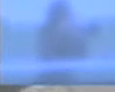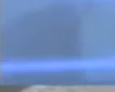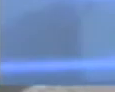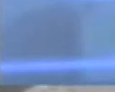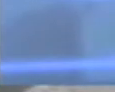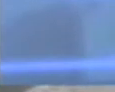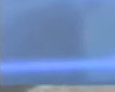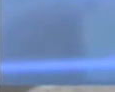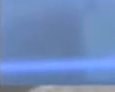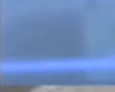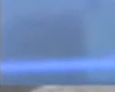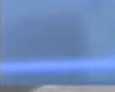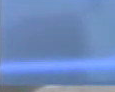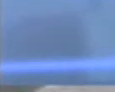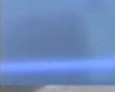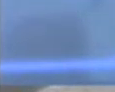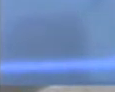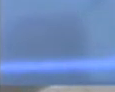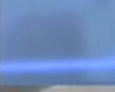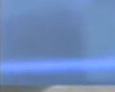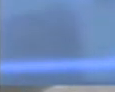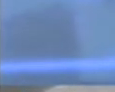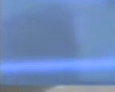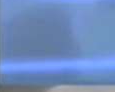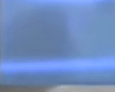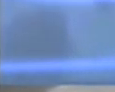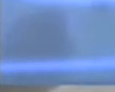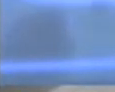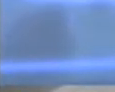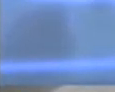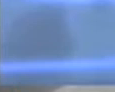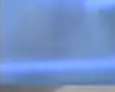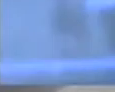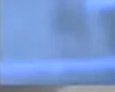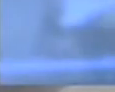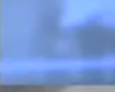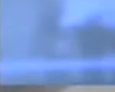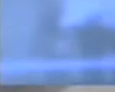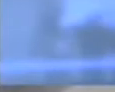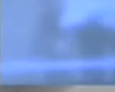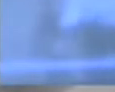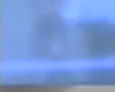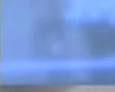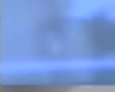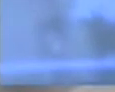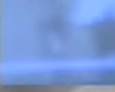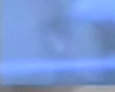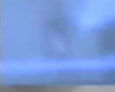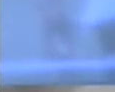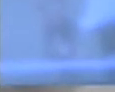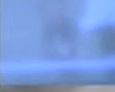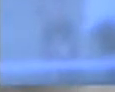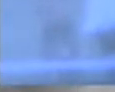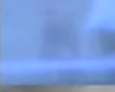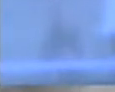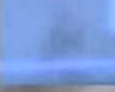بن مليس زوجة عواض بادل مطيري عن عمر يناهز 74، وسيوارى جثمان